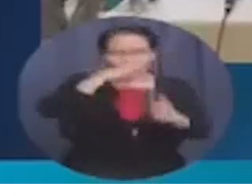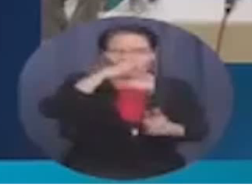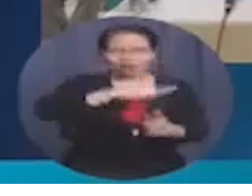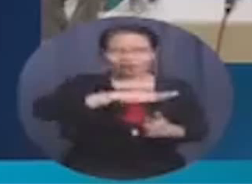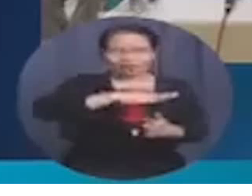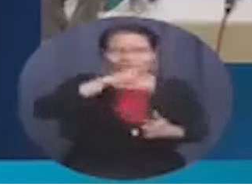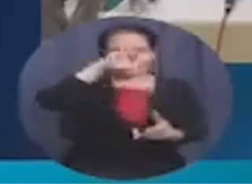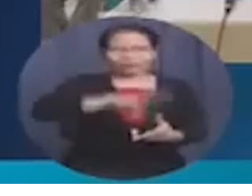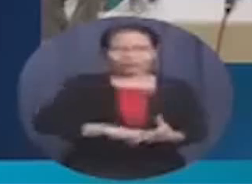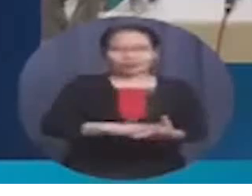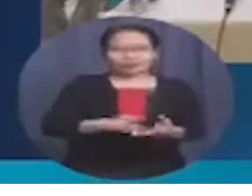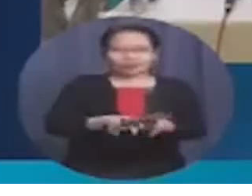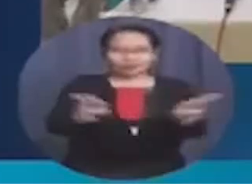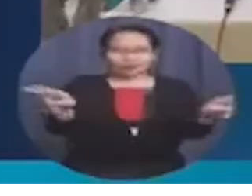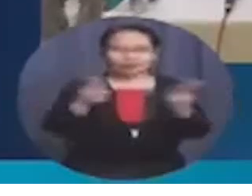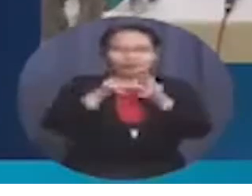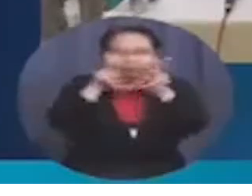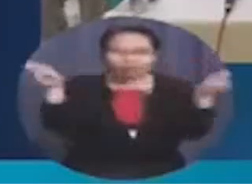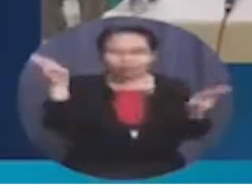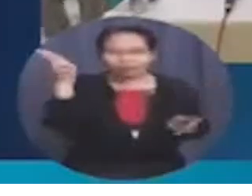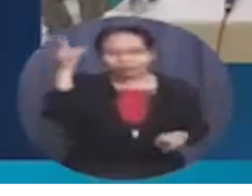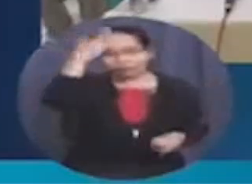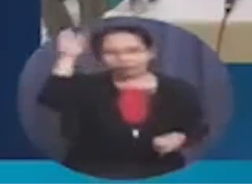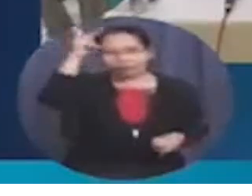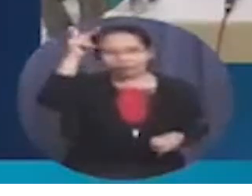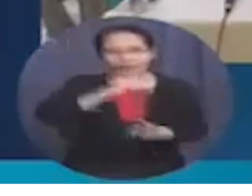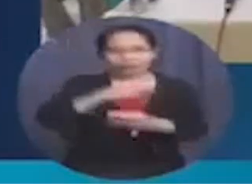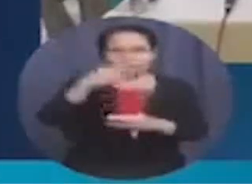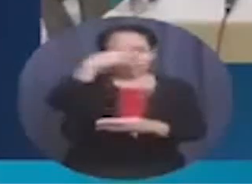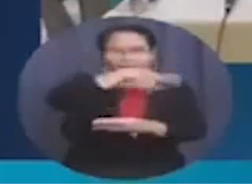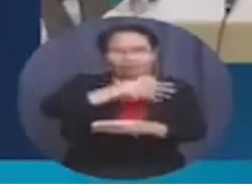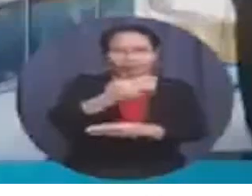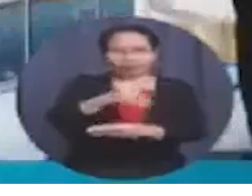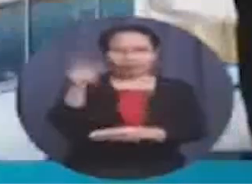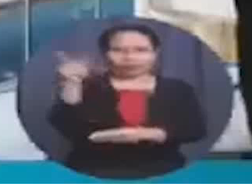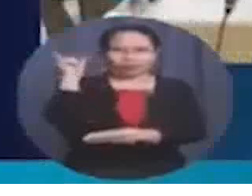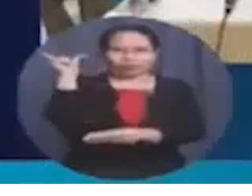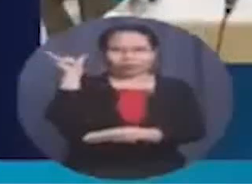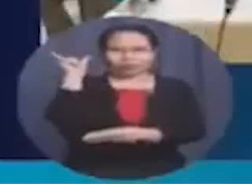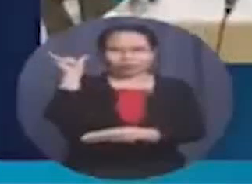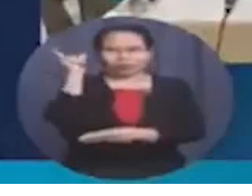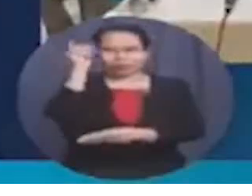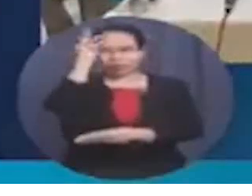itong. Walang malay sa Biblia ito. Inimbento niya yung Diyos niya. Pakinggan nyo.